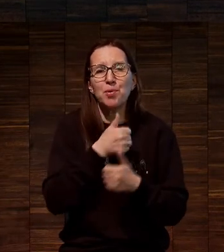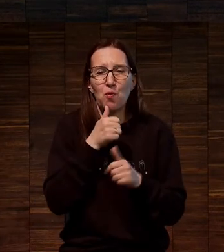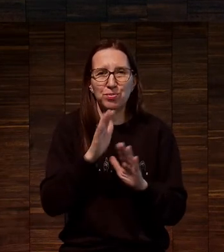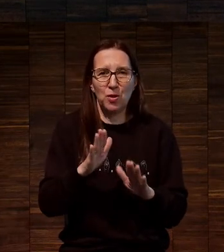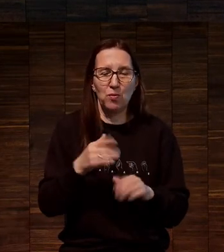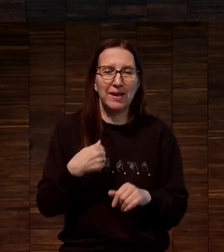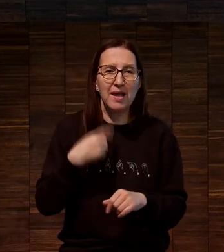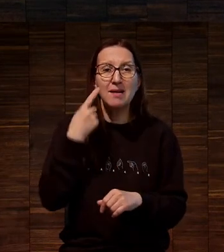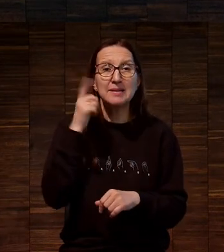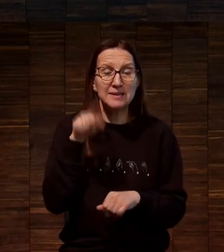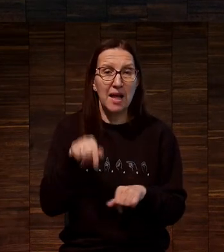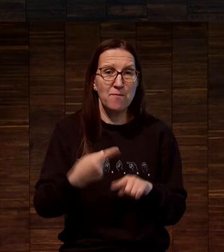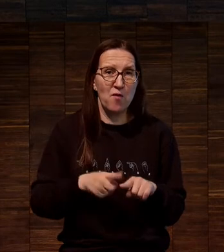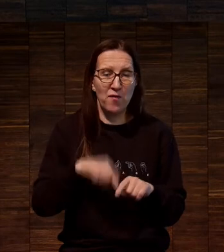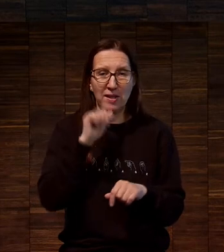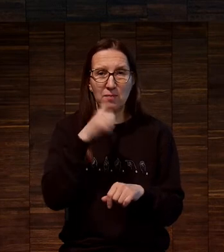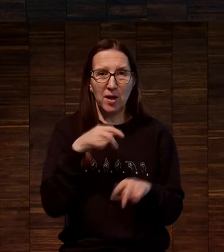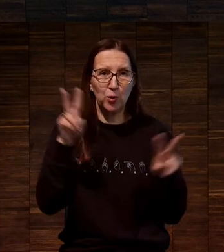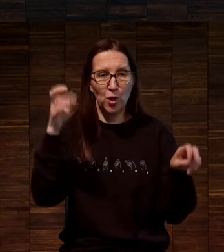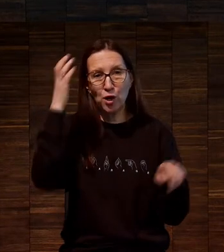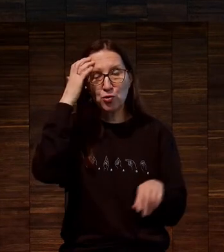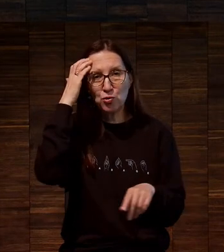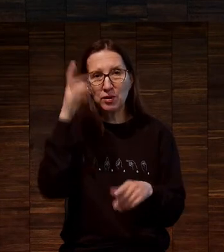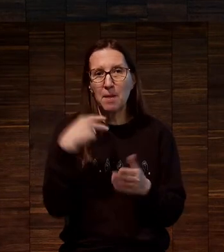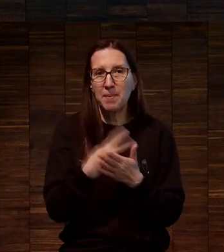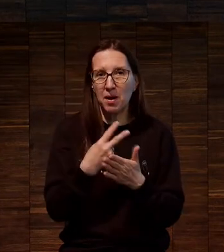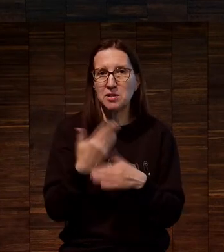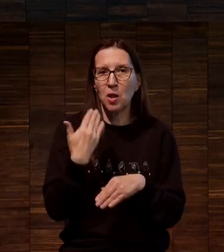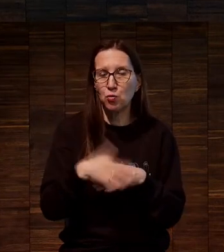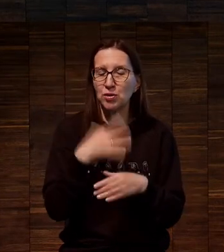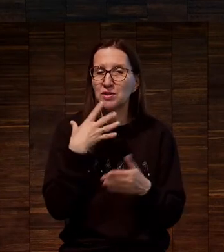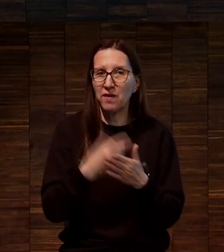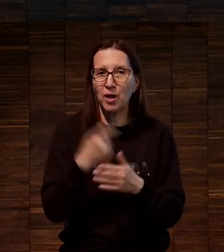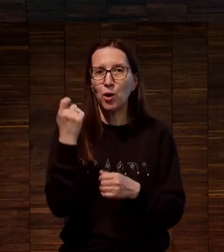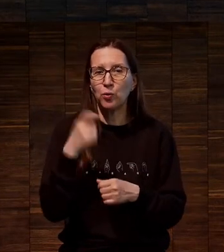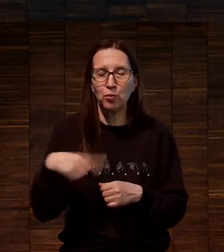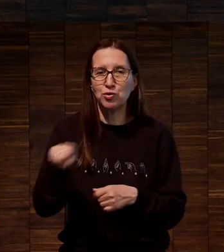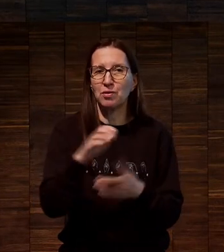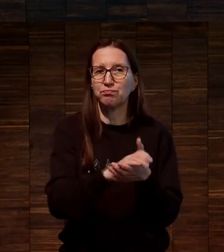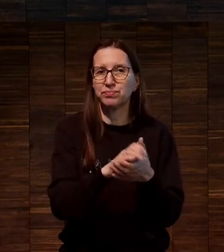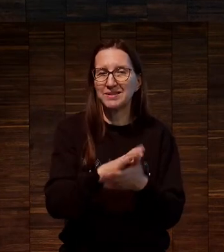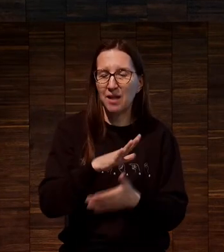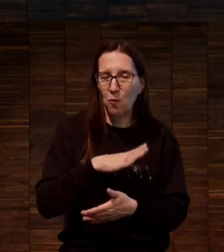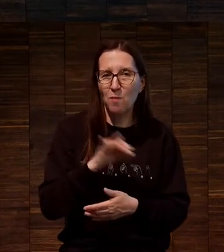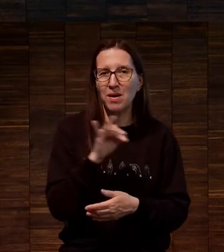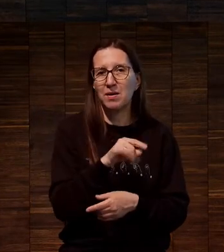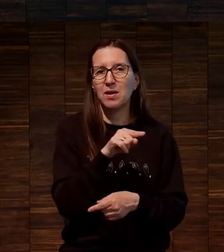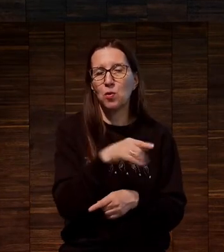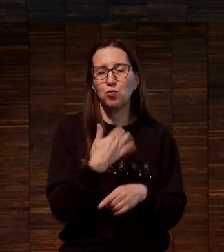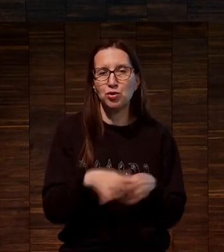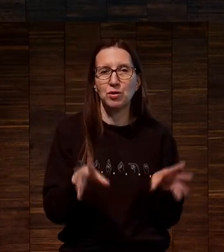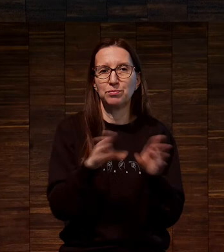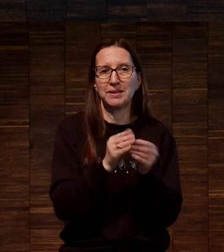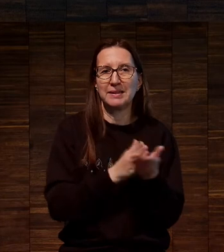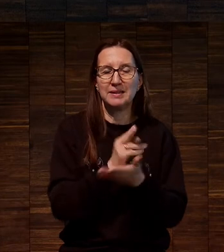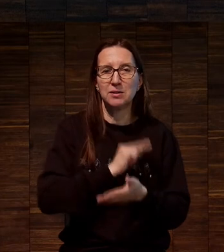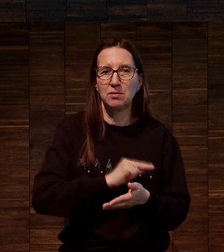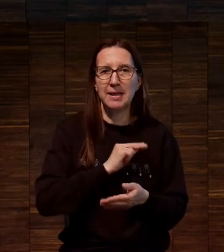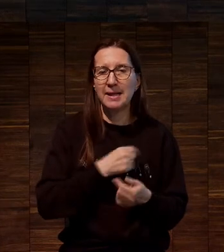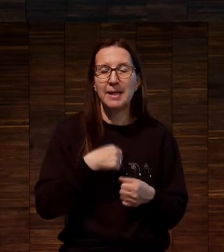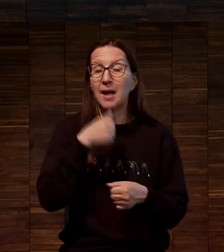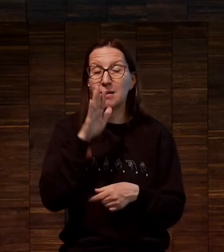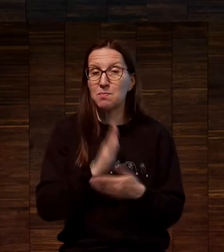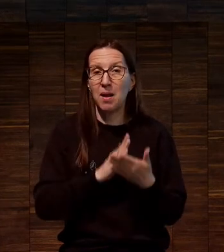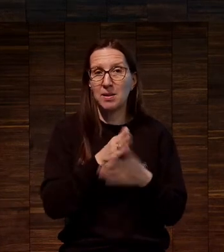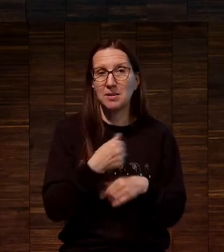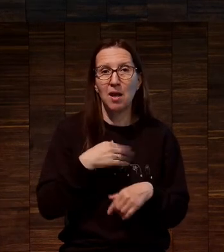момент. Я знаю, что в этом году «Черный» показал уже своих авторов, с которыми они знакомы и с которыми они сотрудничают. Я не смогла зайти,